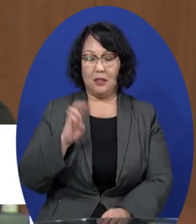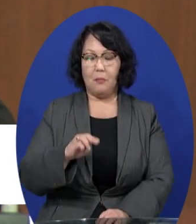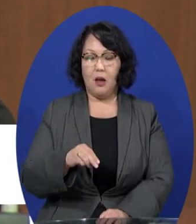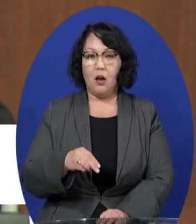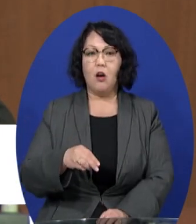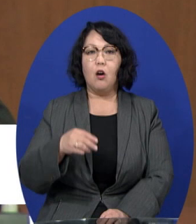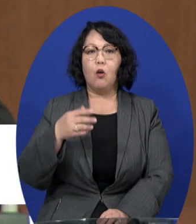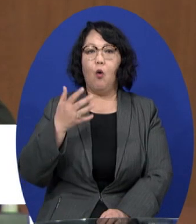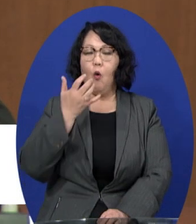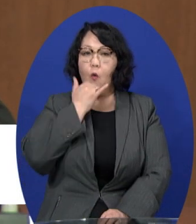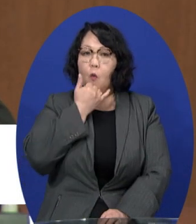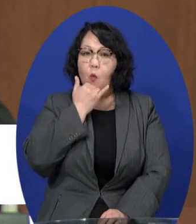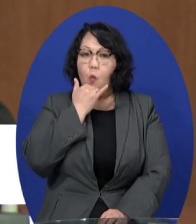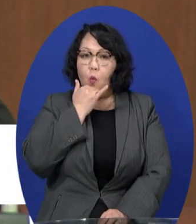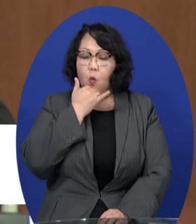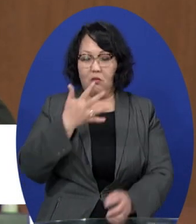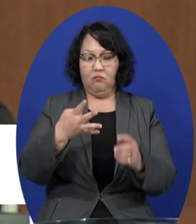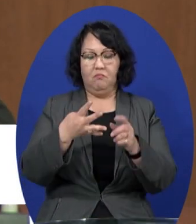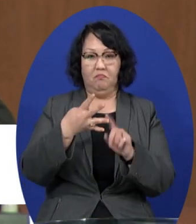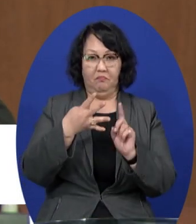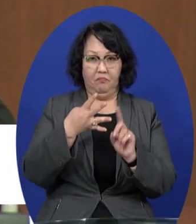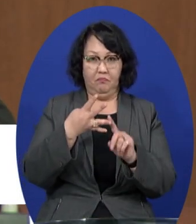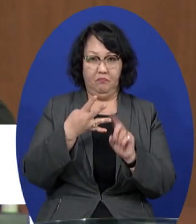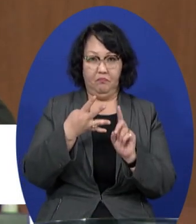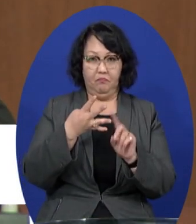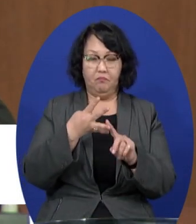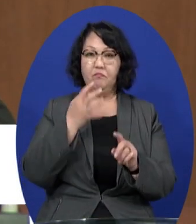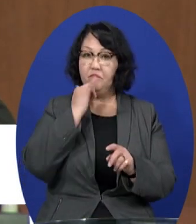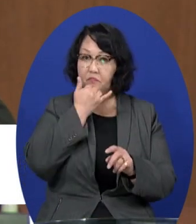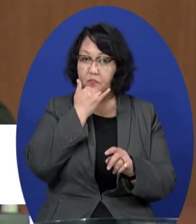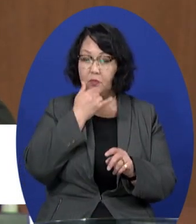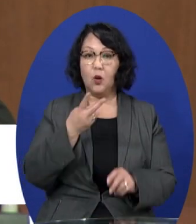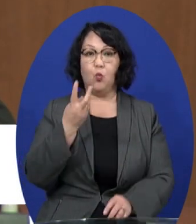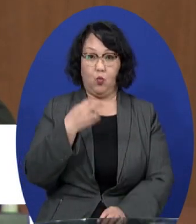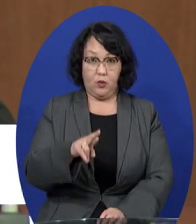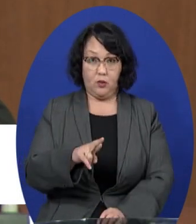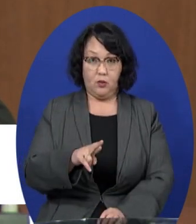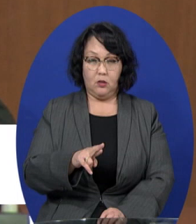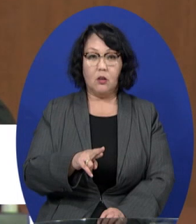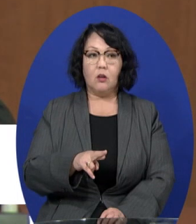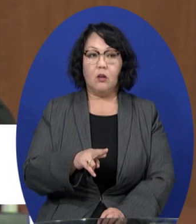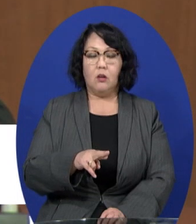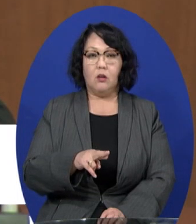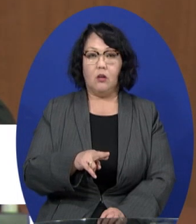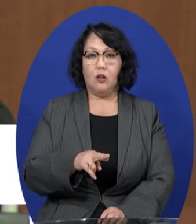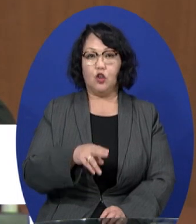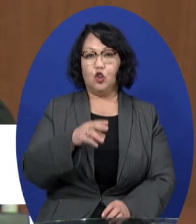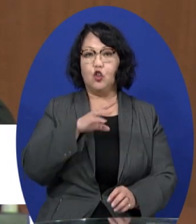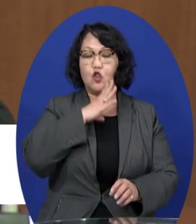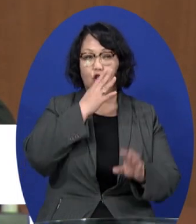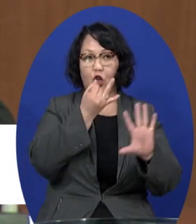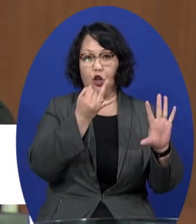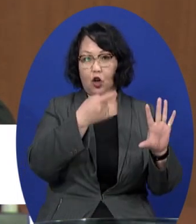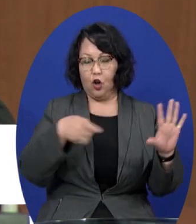дугаар зэрэглэл тийм ээ өндөржүүлсэн бэлэн байдал. За өндөржүүлсэн бэлэн байдлын 3 дугаар зэрэглэл буюу оронч өнгөтэйэр тэг 7